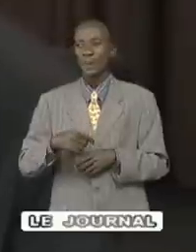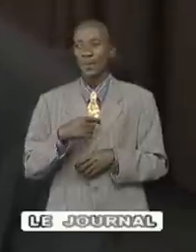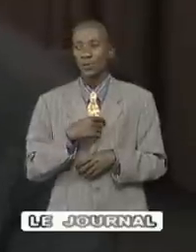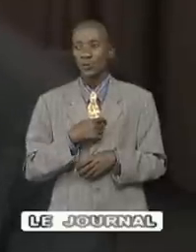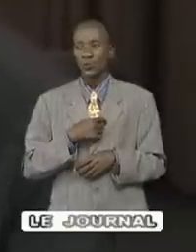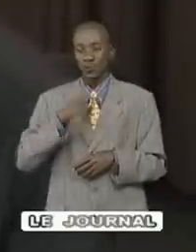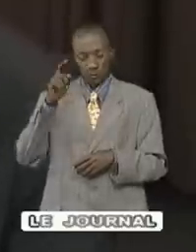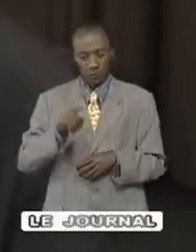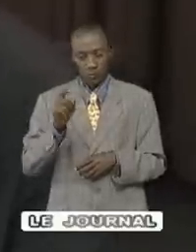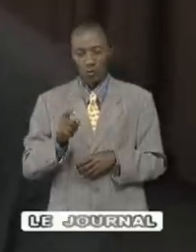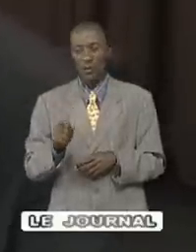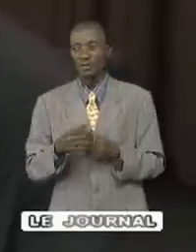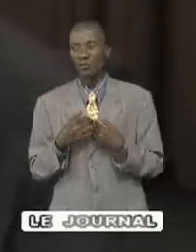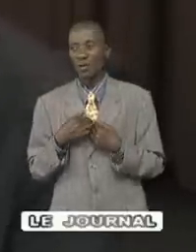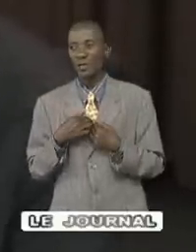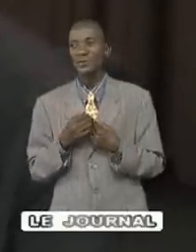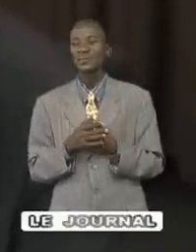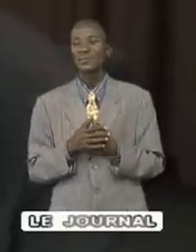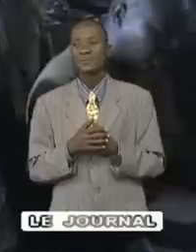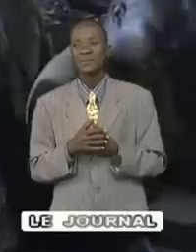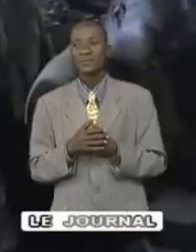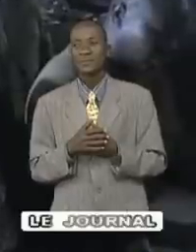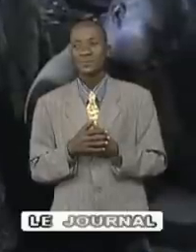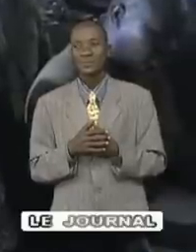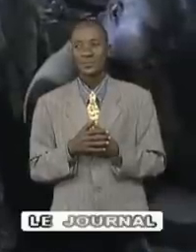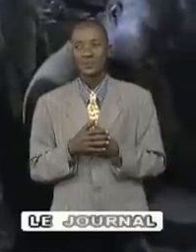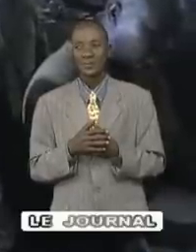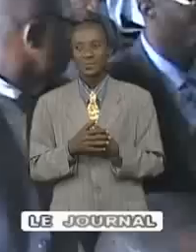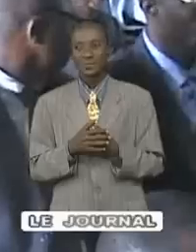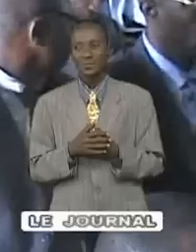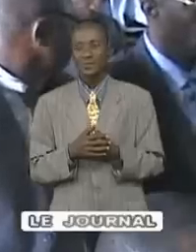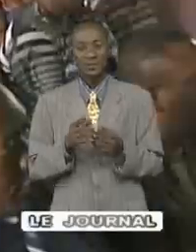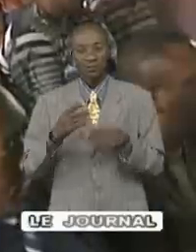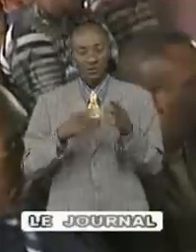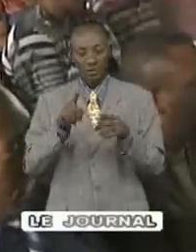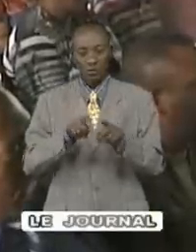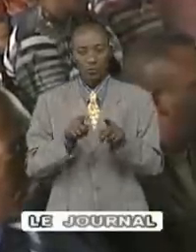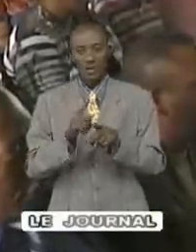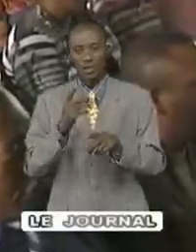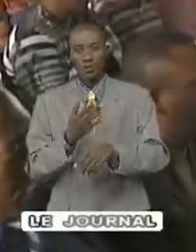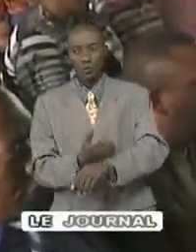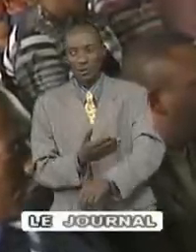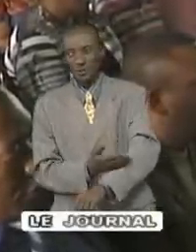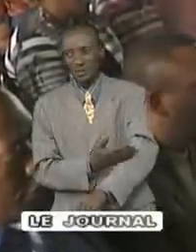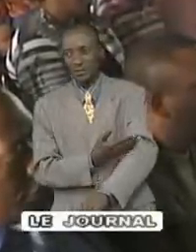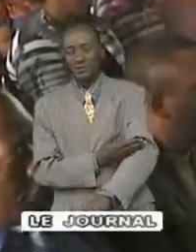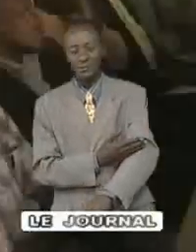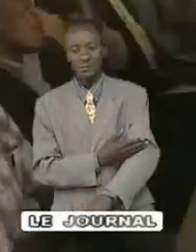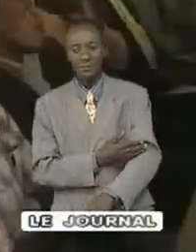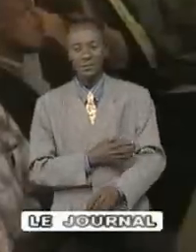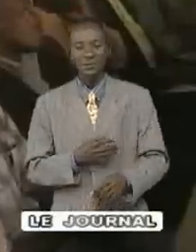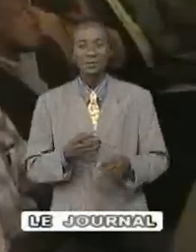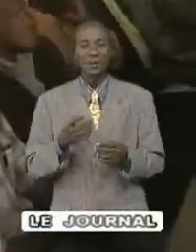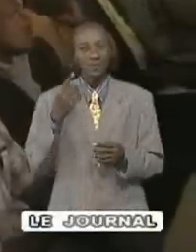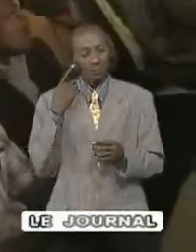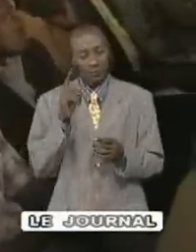Eaux beaucoup plus solide, qui connaît plus de croissance, qui améliore la qualité de service